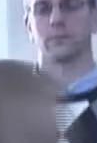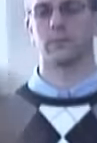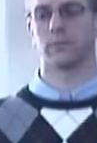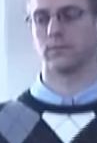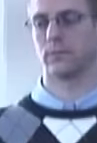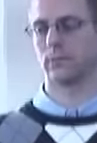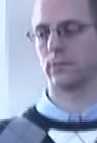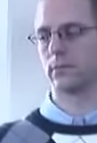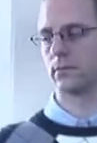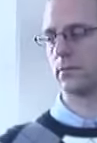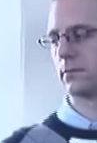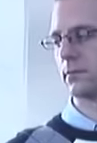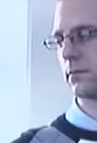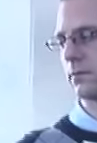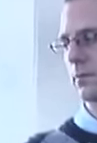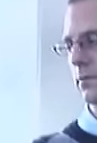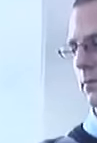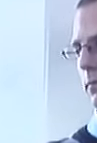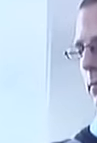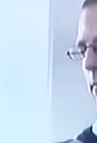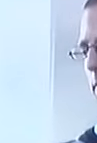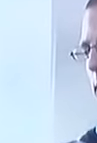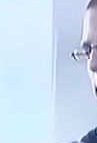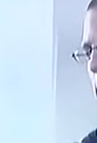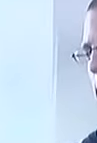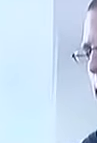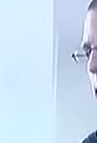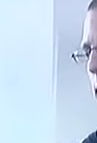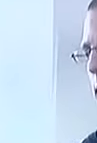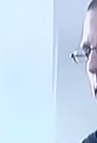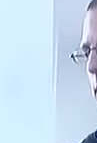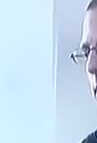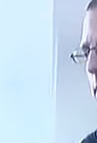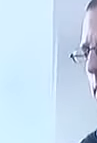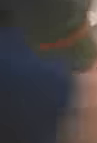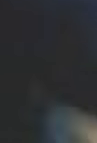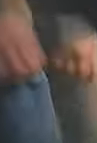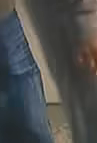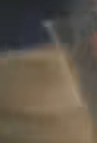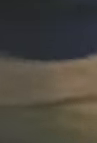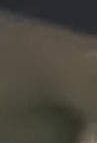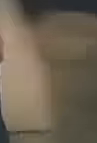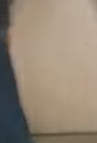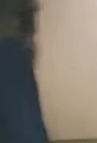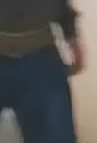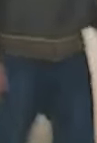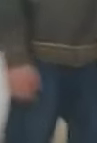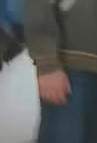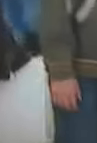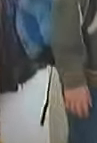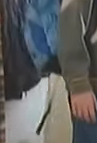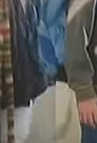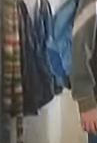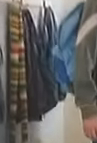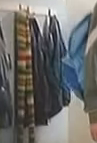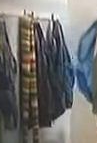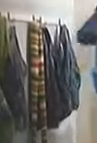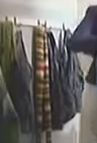Stalno se tuku. Dečija posla. Šta ja tu mogu? Ali mogu. Nasilje ne prestaje